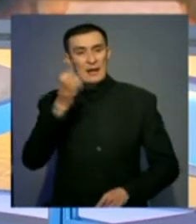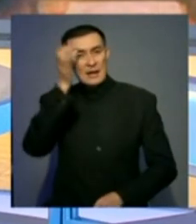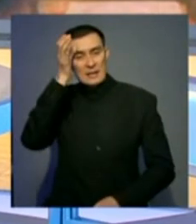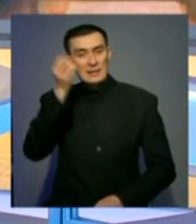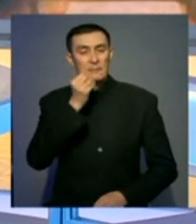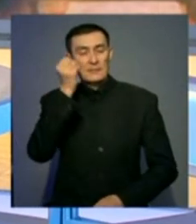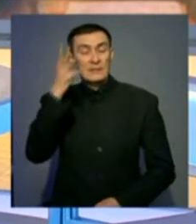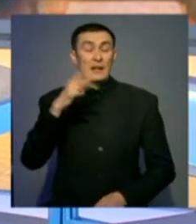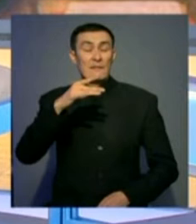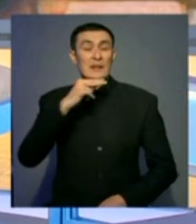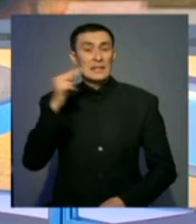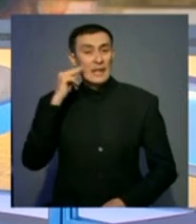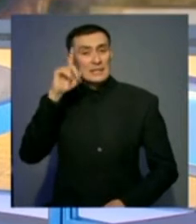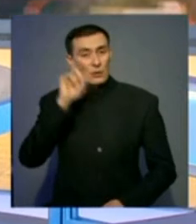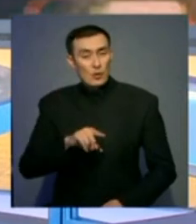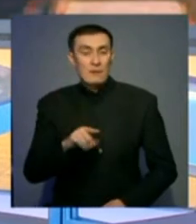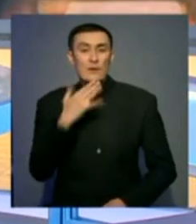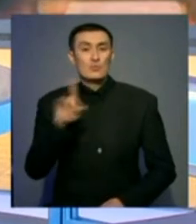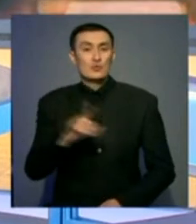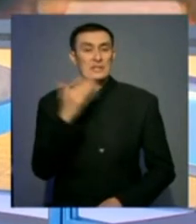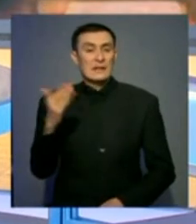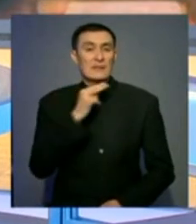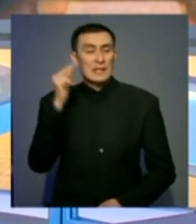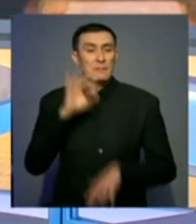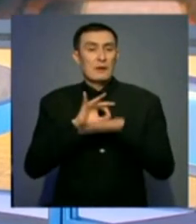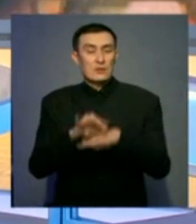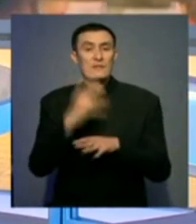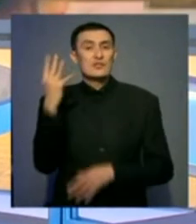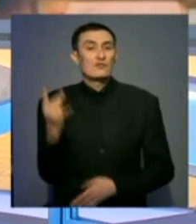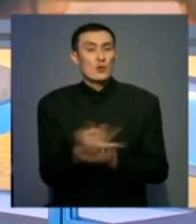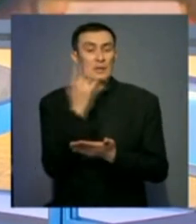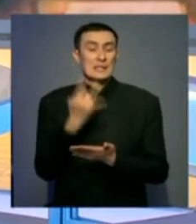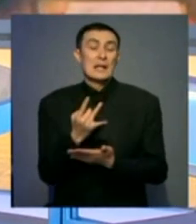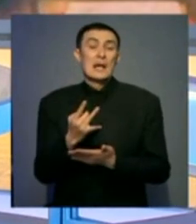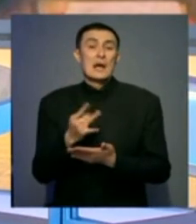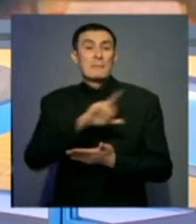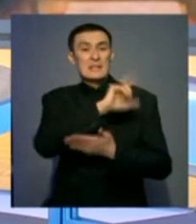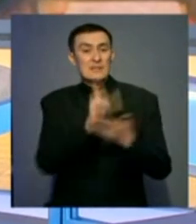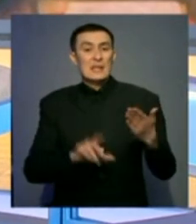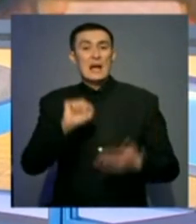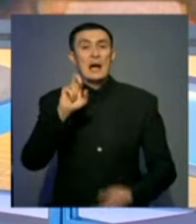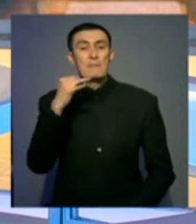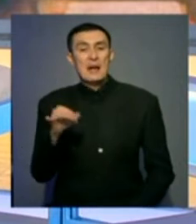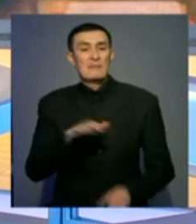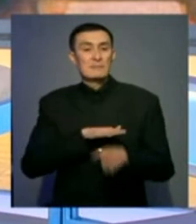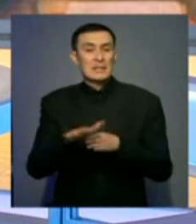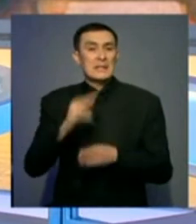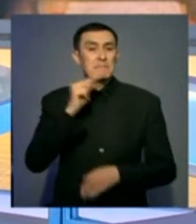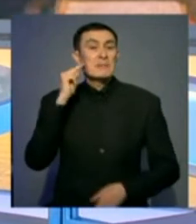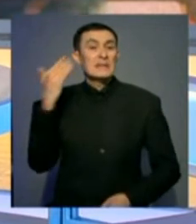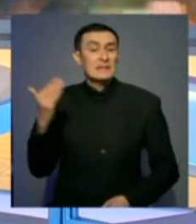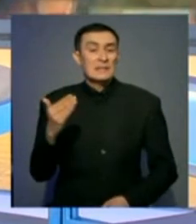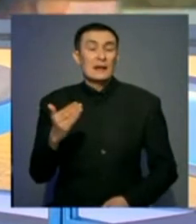в Китае знакомы. В музее Цзиньтай такие чтения проводятся уже в четвертый раз. Произведение Абая в исполнении